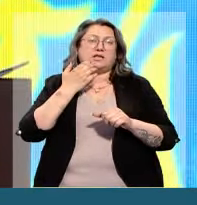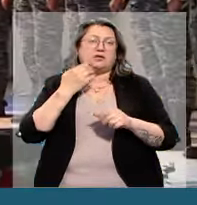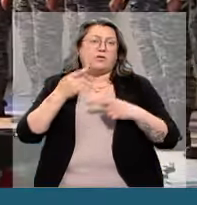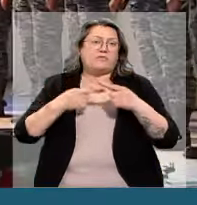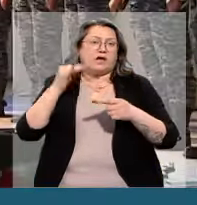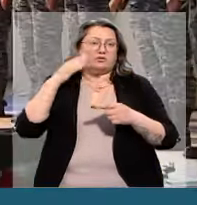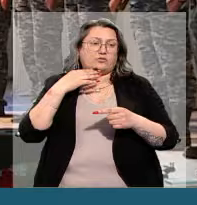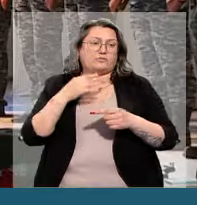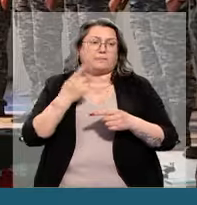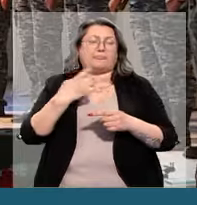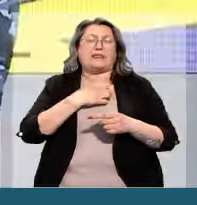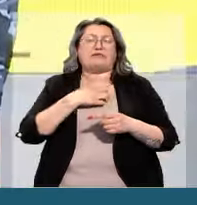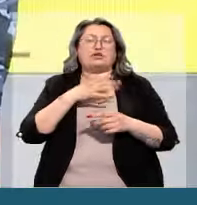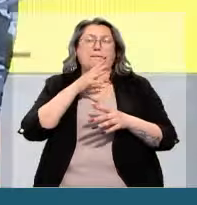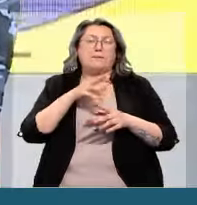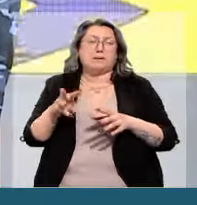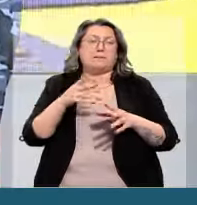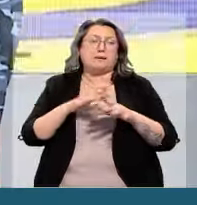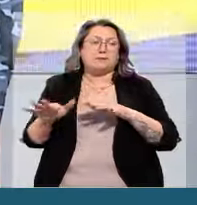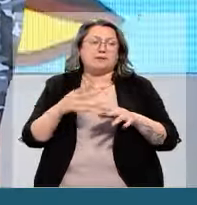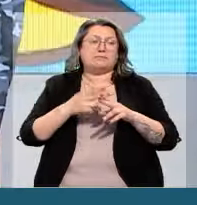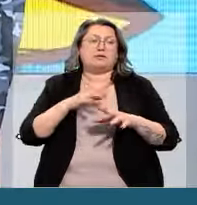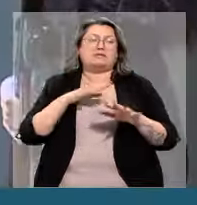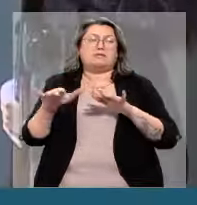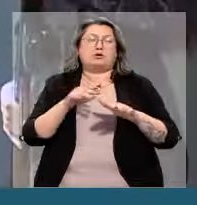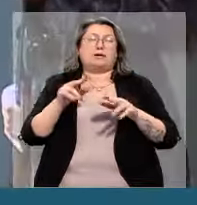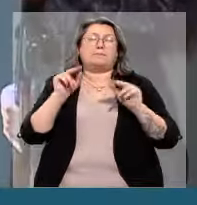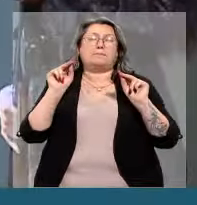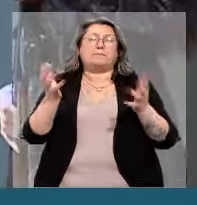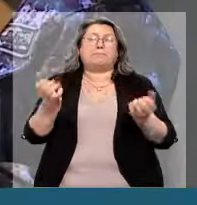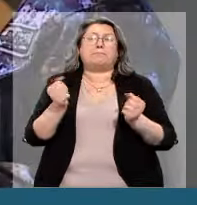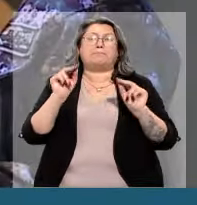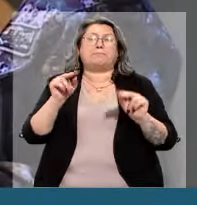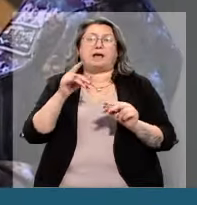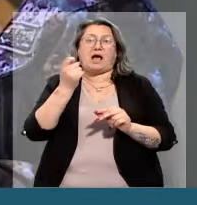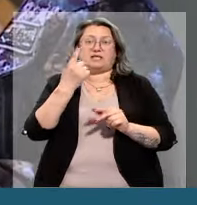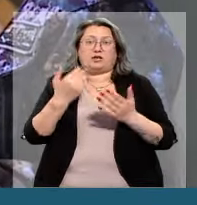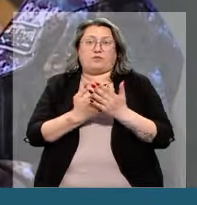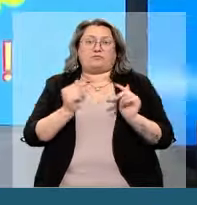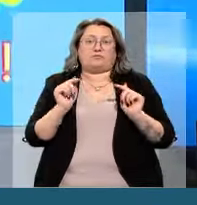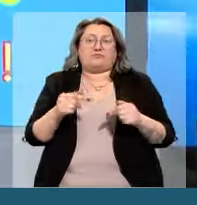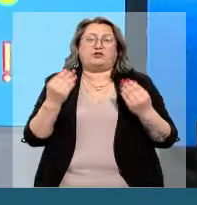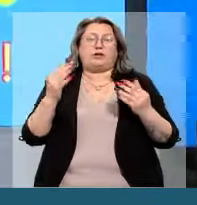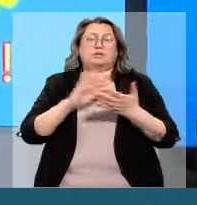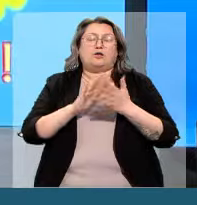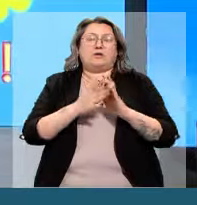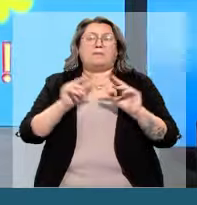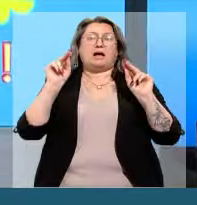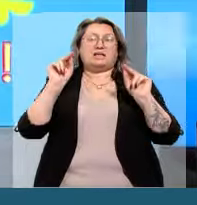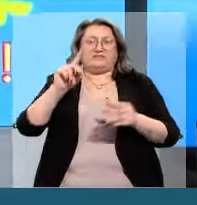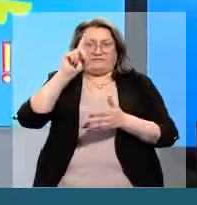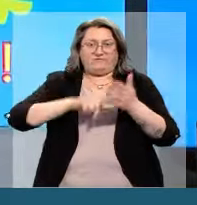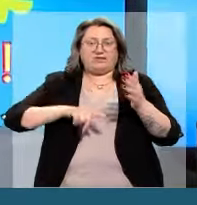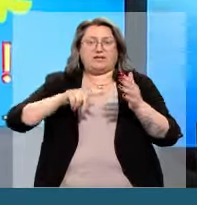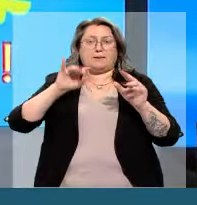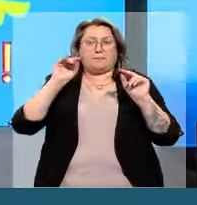отцов. Одним из важных моментов мероприятия стала церемония присяги. 11 новобранцев в торжественной обстановке поклялись верой и